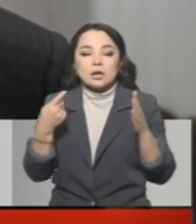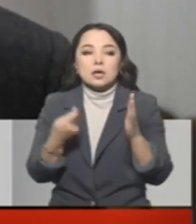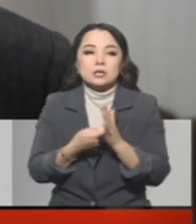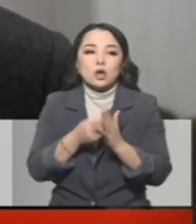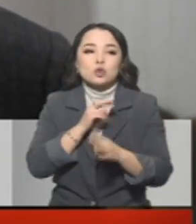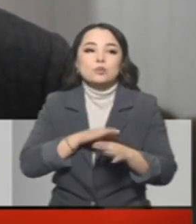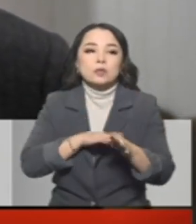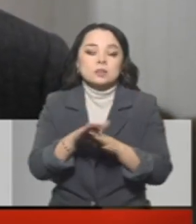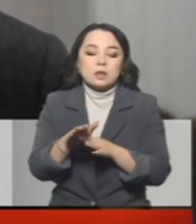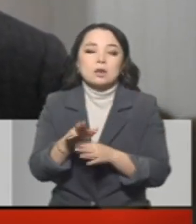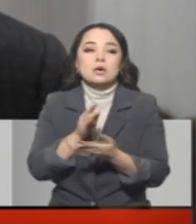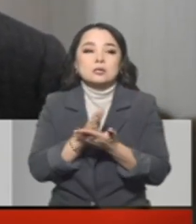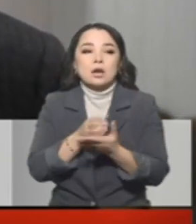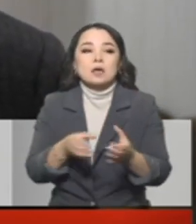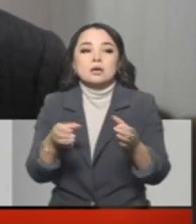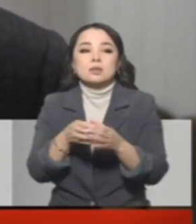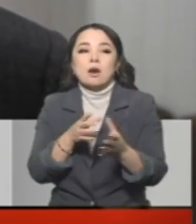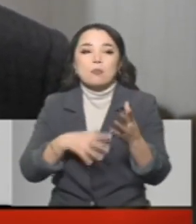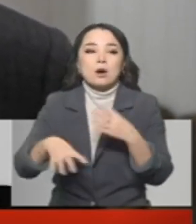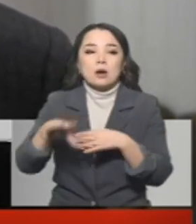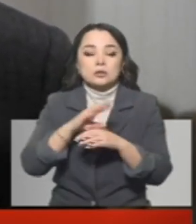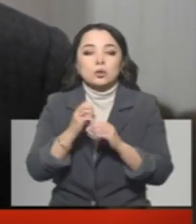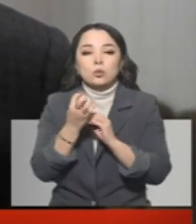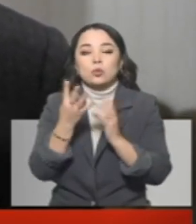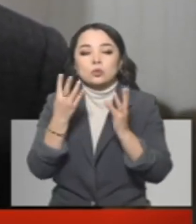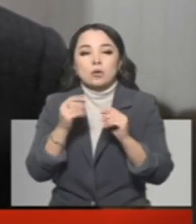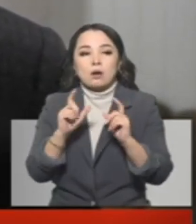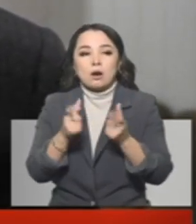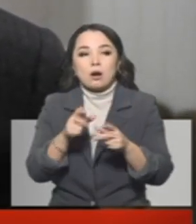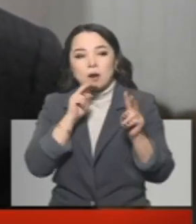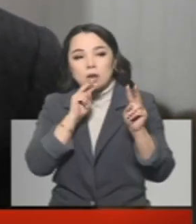Аслагрода жұмыс жасаған қызметкерлердің барлығы 14 күн бақылауға алынды.